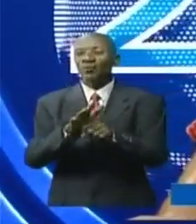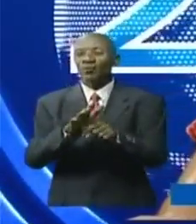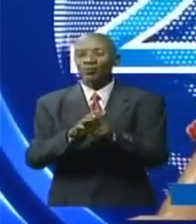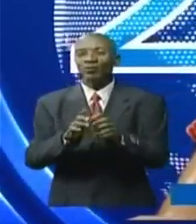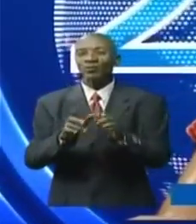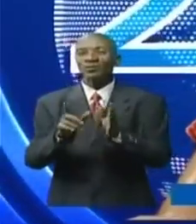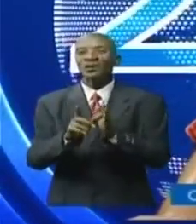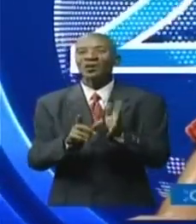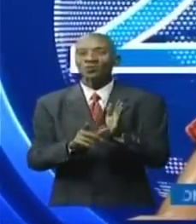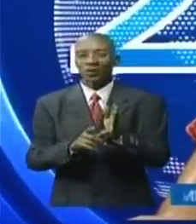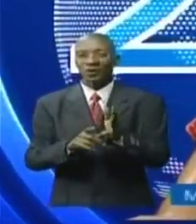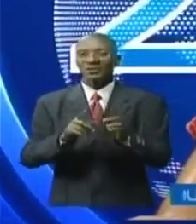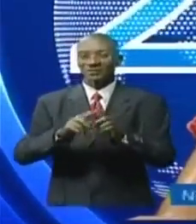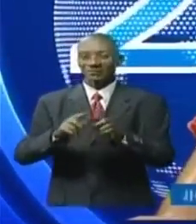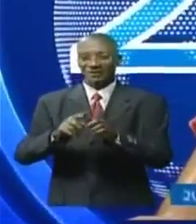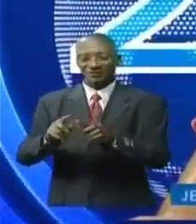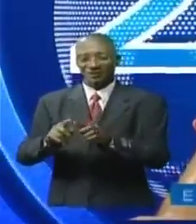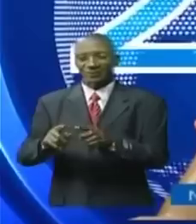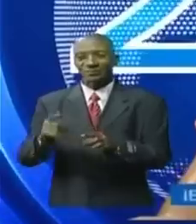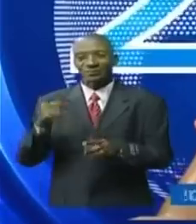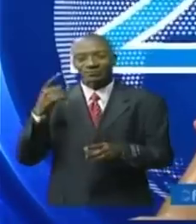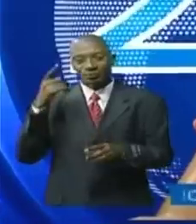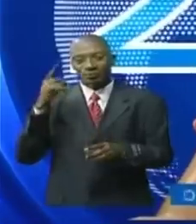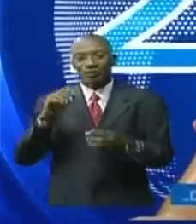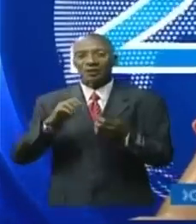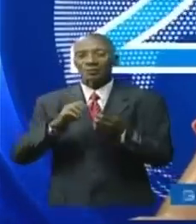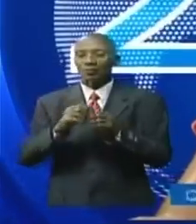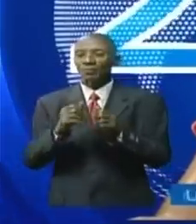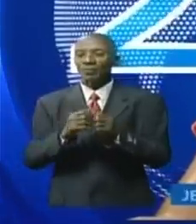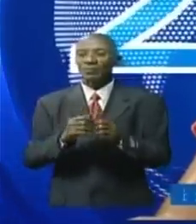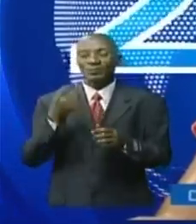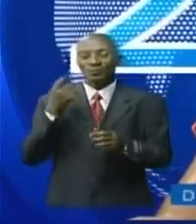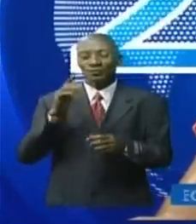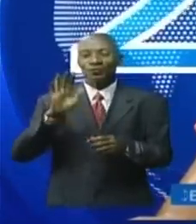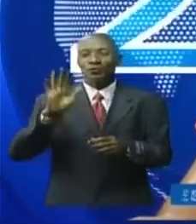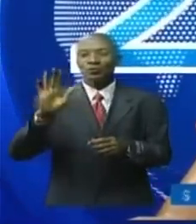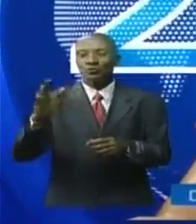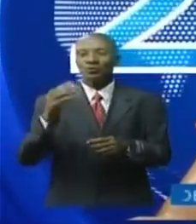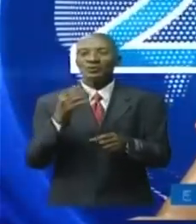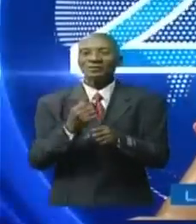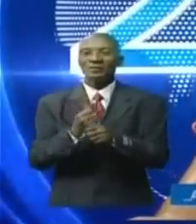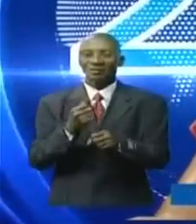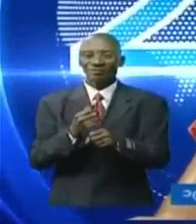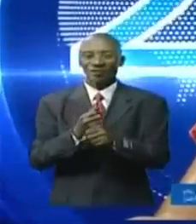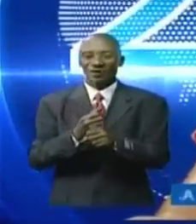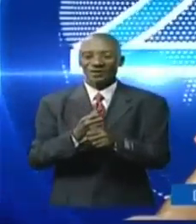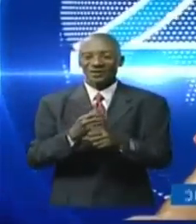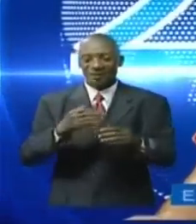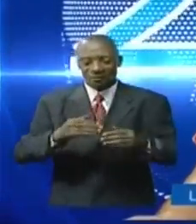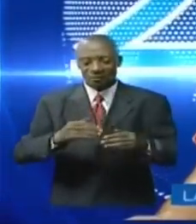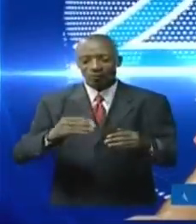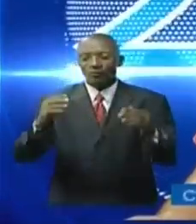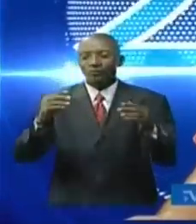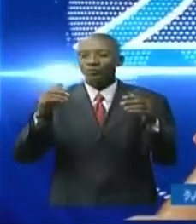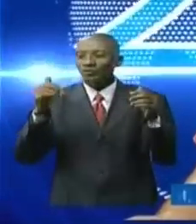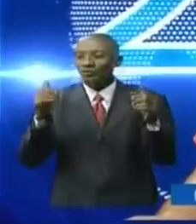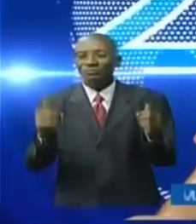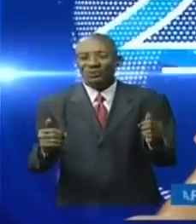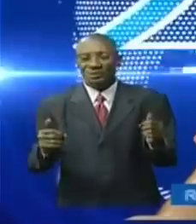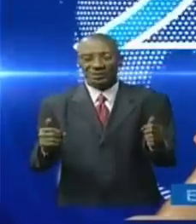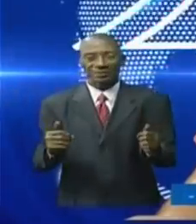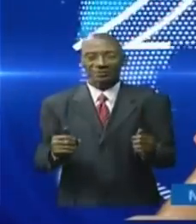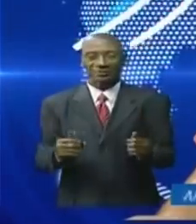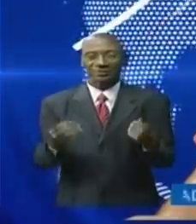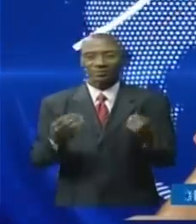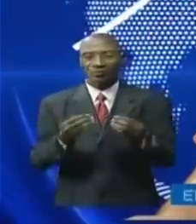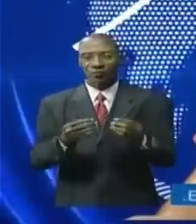provisoire de cette institution bancaire. Monsieur Moudia Impinga, président, Monsieur Mbulu Mombito,